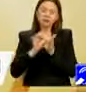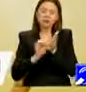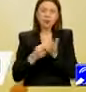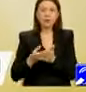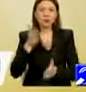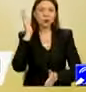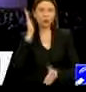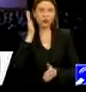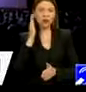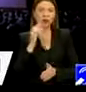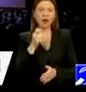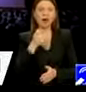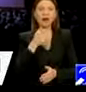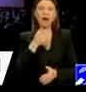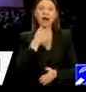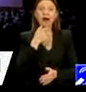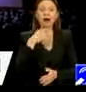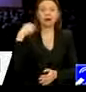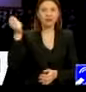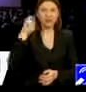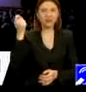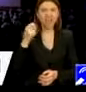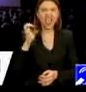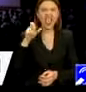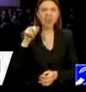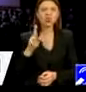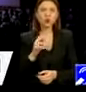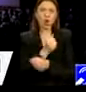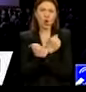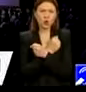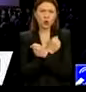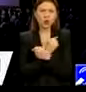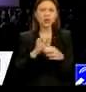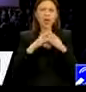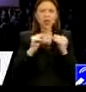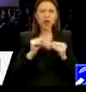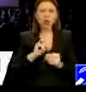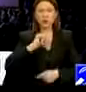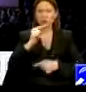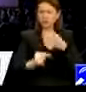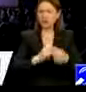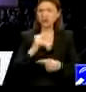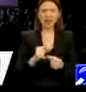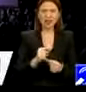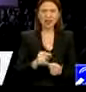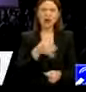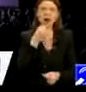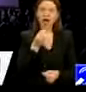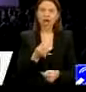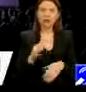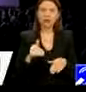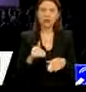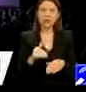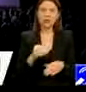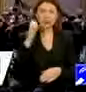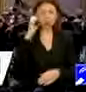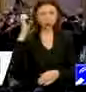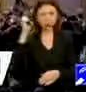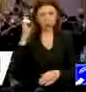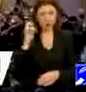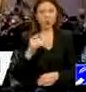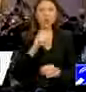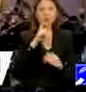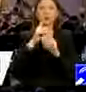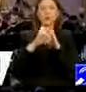pentru viitoarele ediții ale festivalului, atât de iubit de români și de melomanii din întreaga lume, precizează ministrul Bogdan Gheorghiu